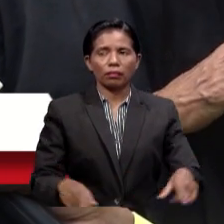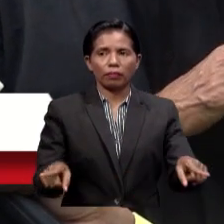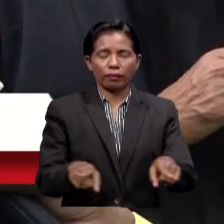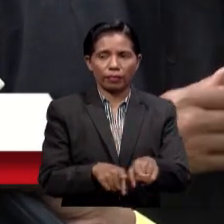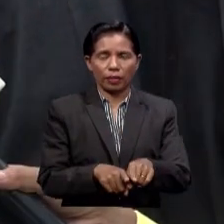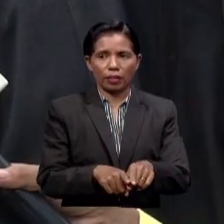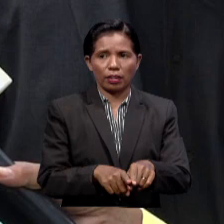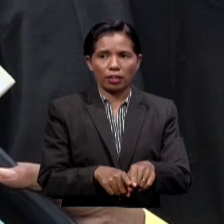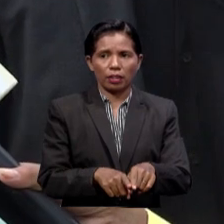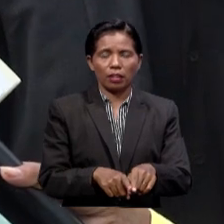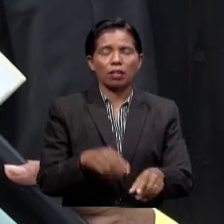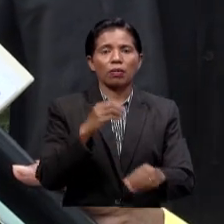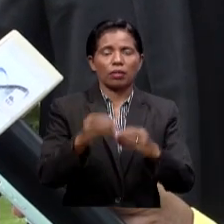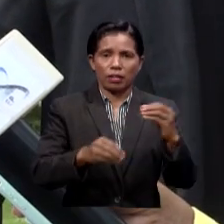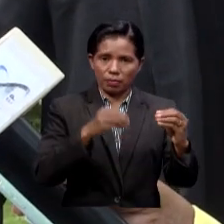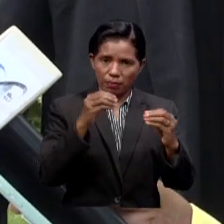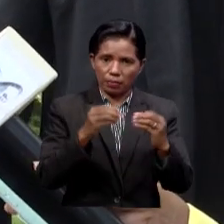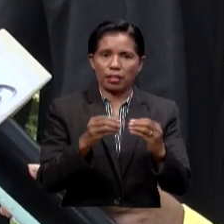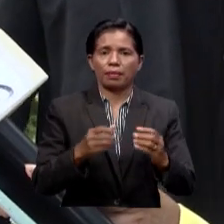capaian atau maksudnya